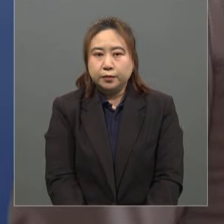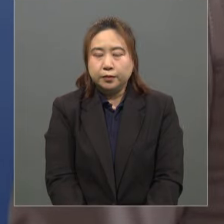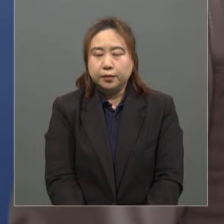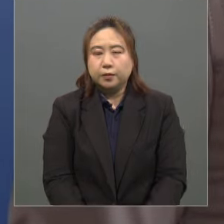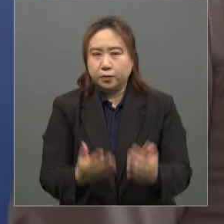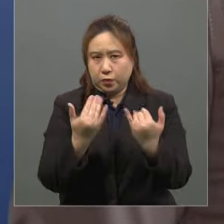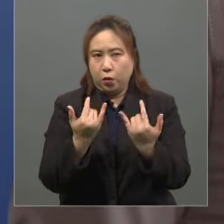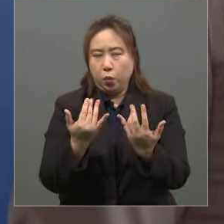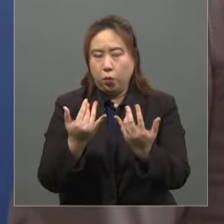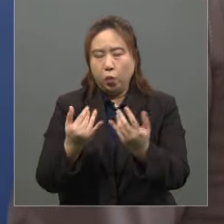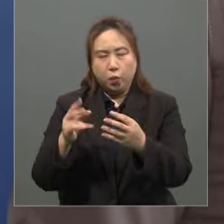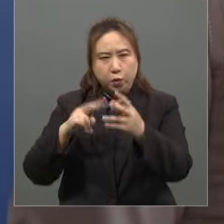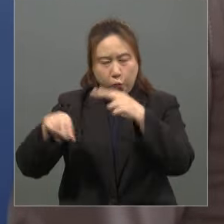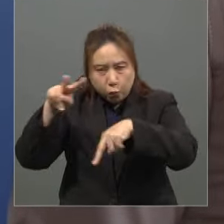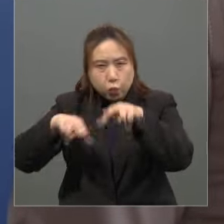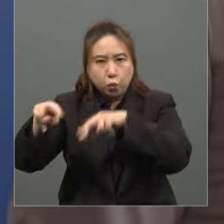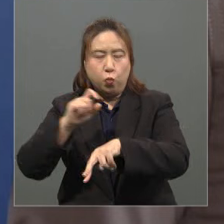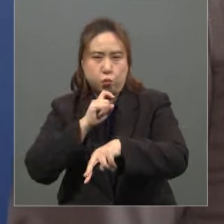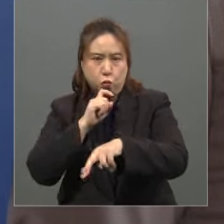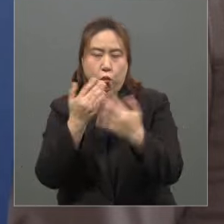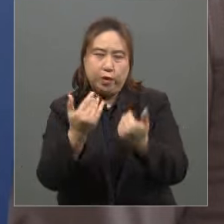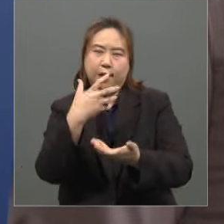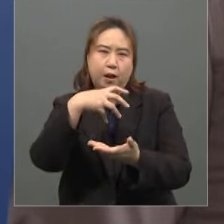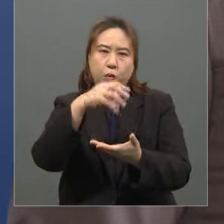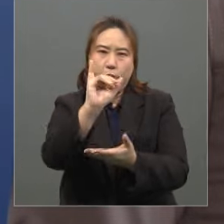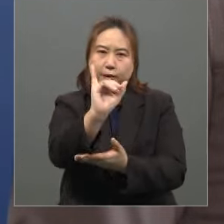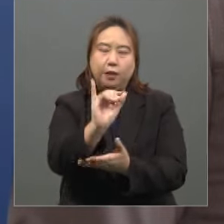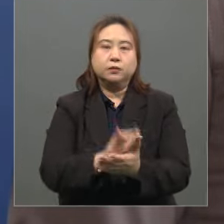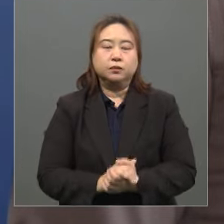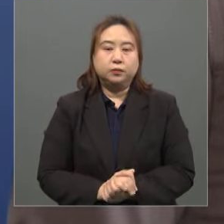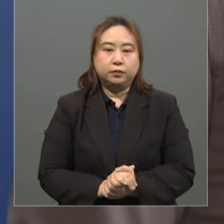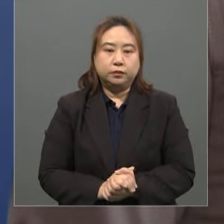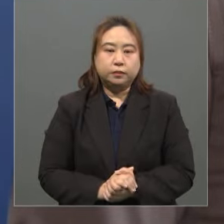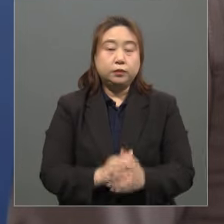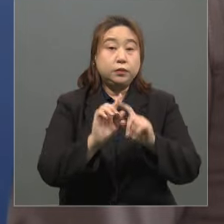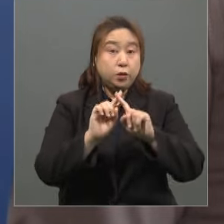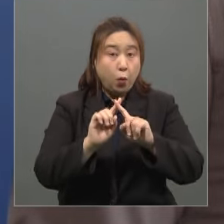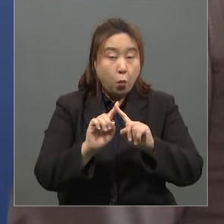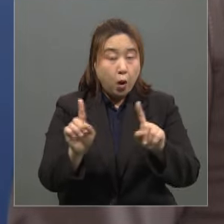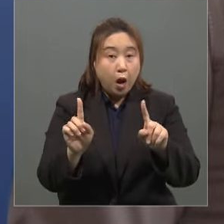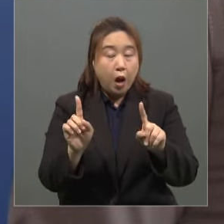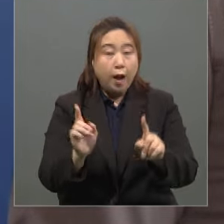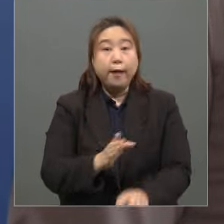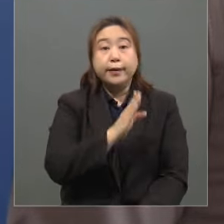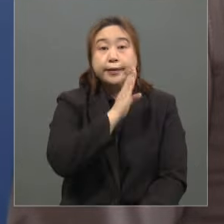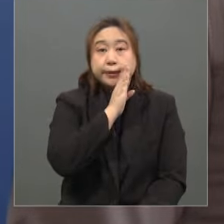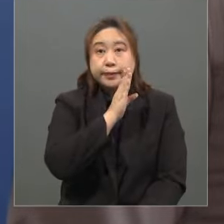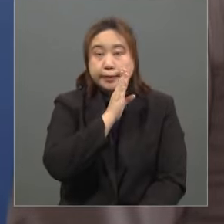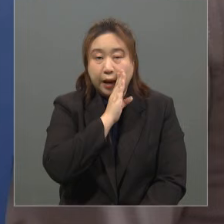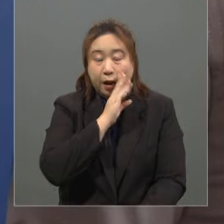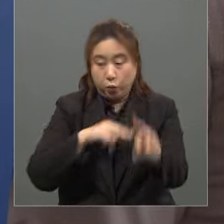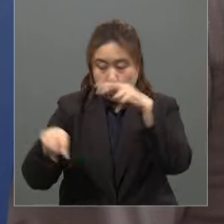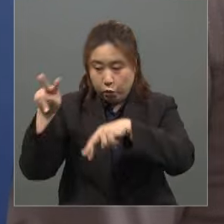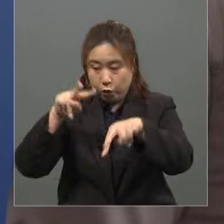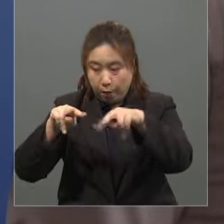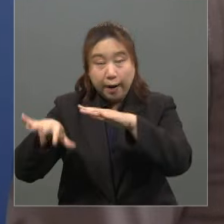อยู่ระหว่างการสอบสวนครับขออนุญาตที่จะยังไม่เปิดเผยนะครับแต่ว่ายืนยันว่าถ้าผลการสอบสวนแล้วก็หลักฐ